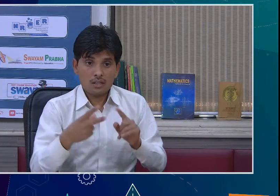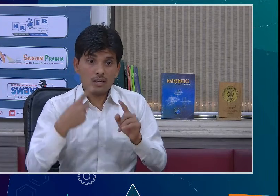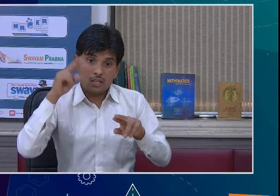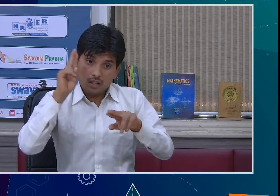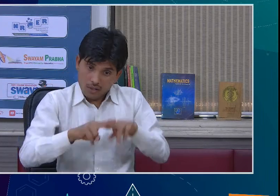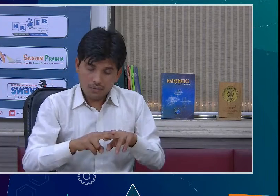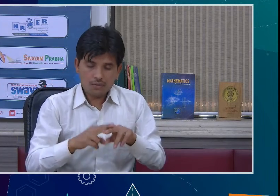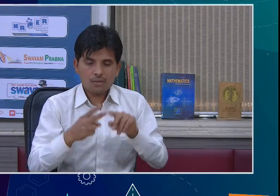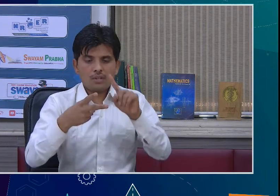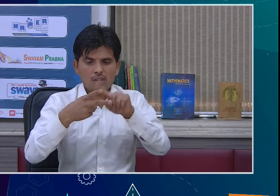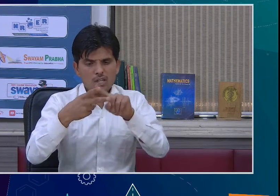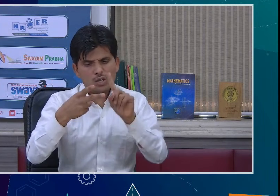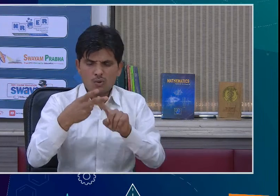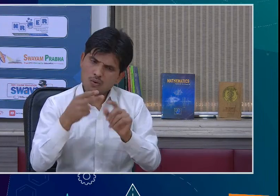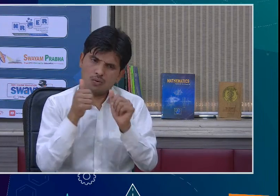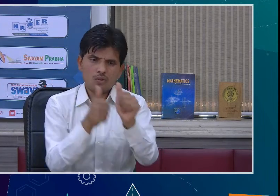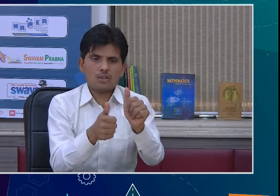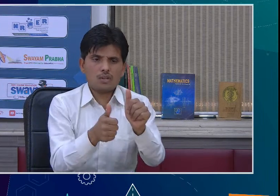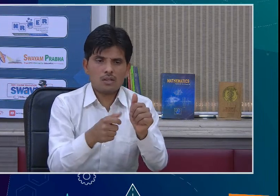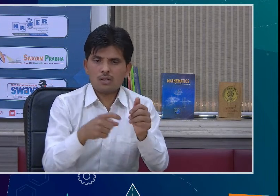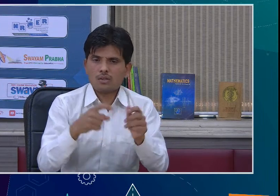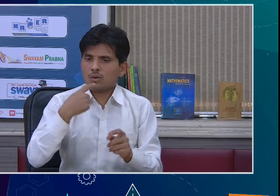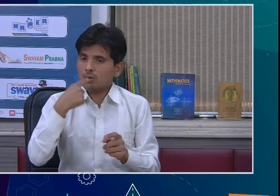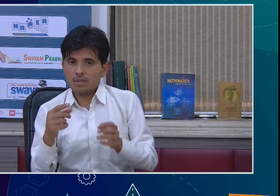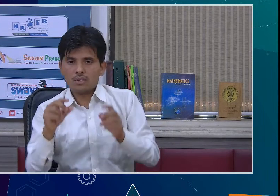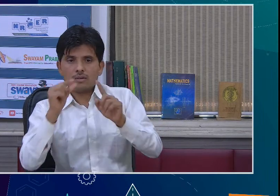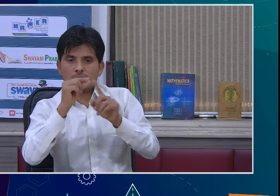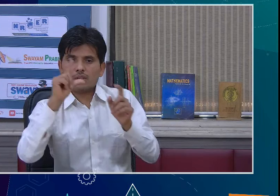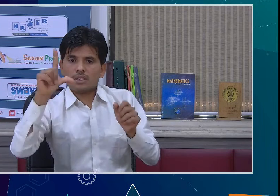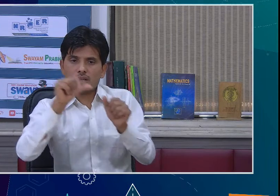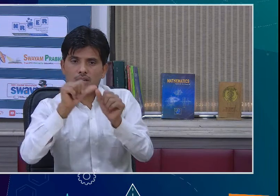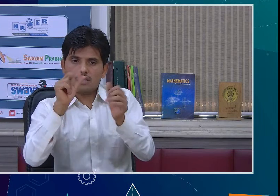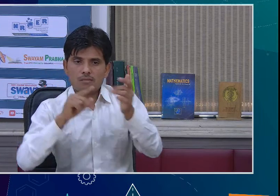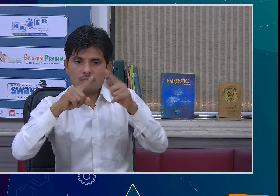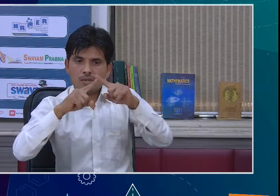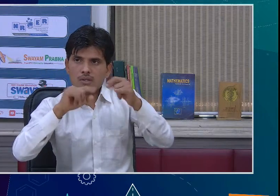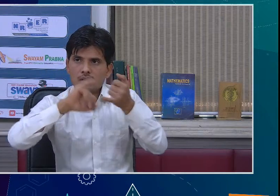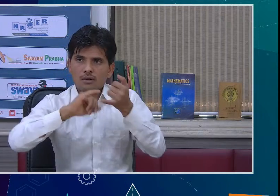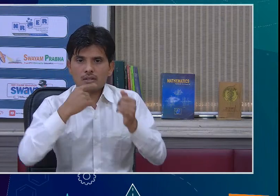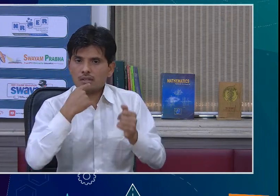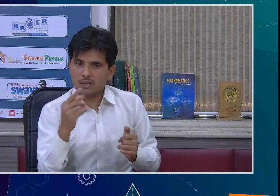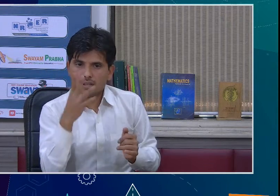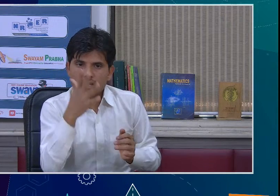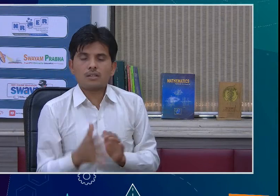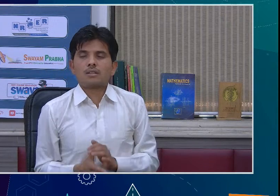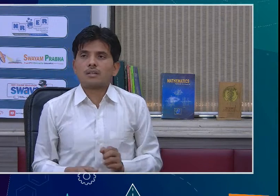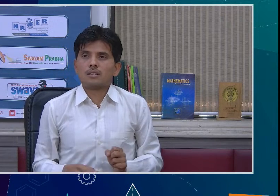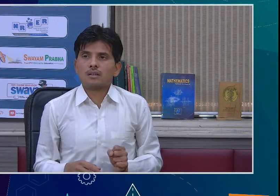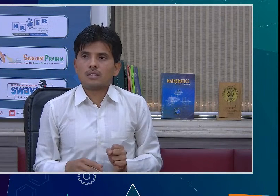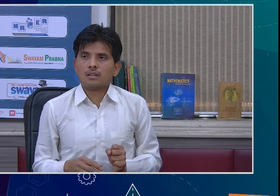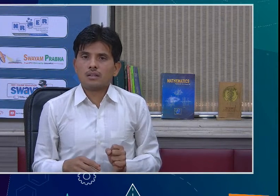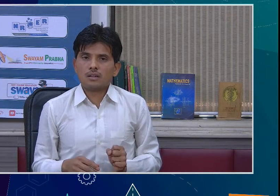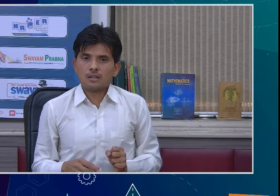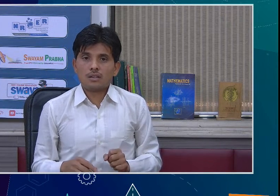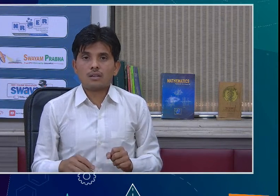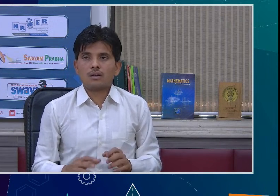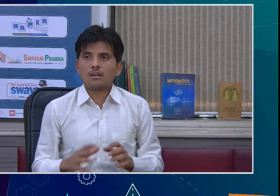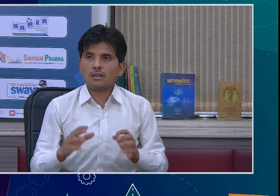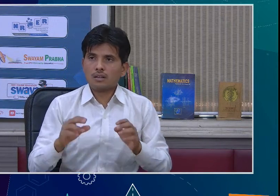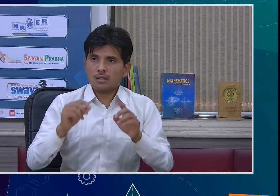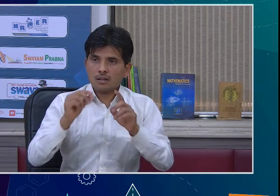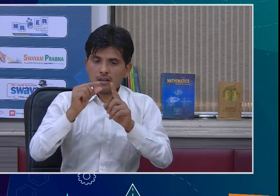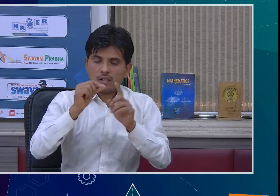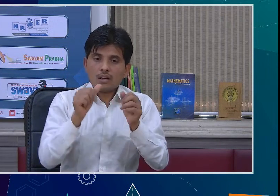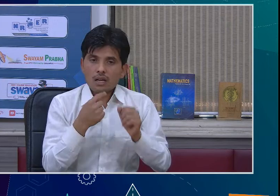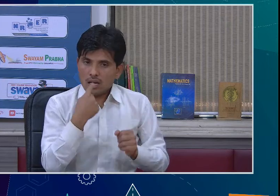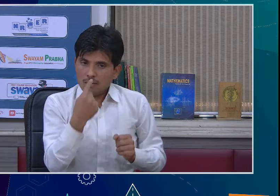आफ्टर 2006 प्लूटो was named as dwarf planet and not